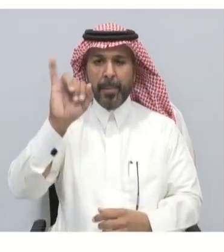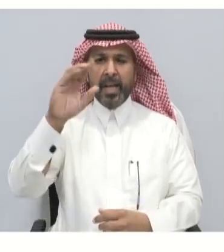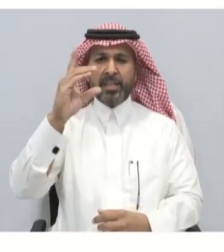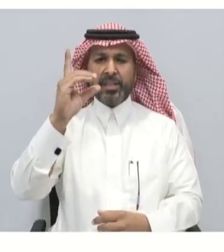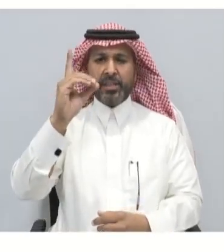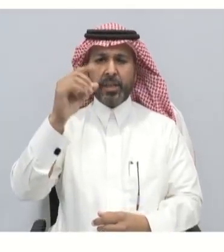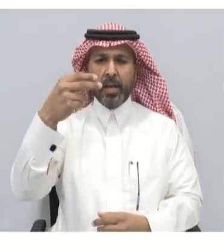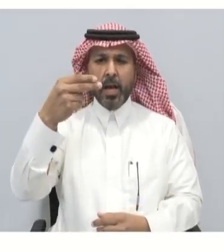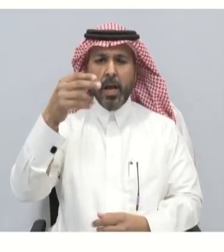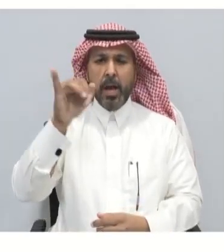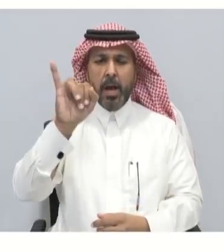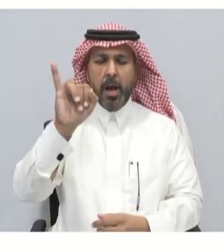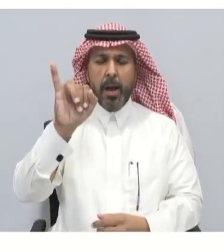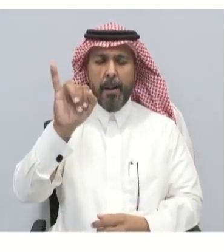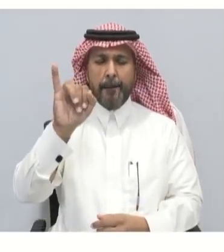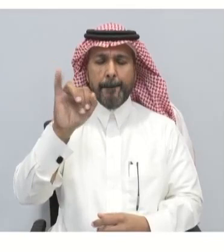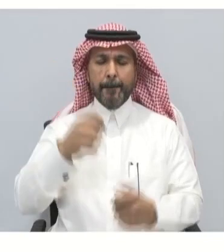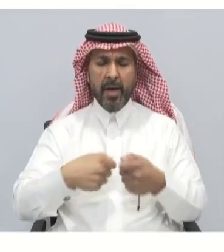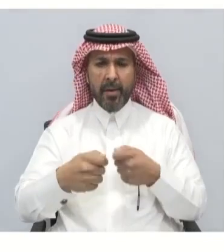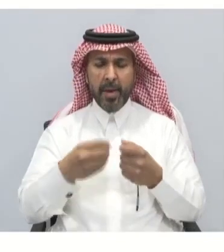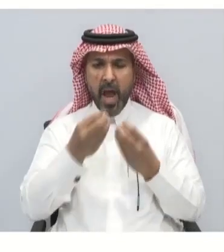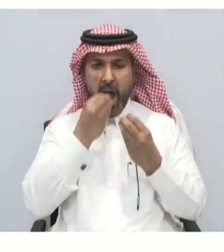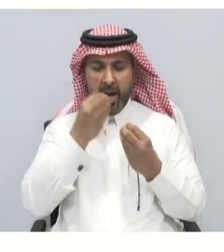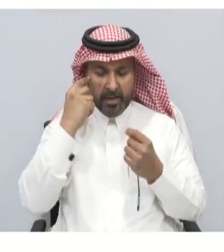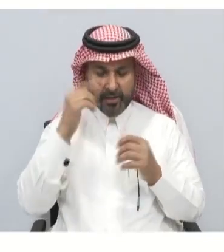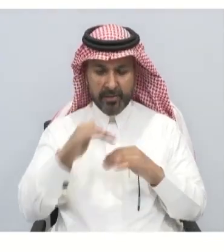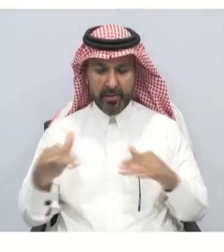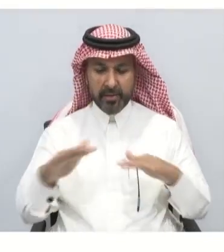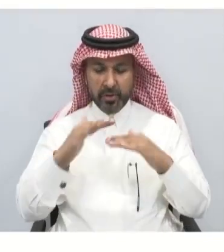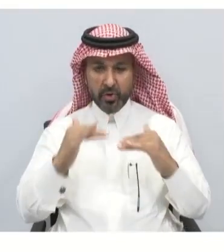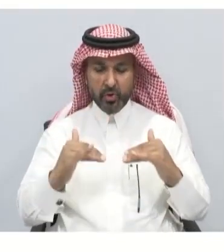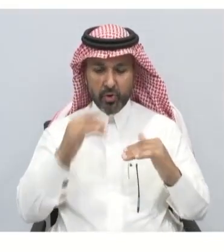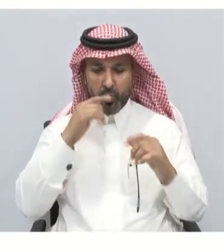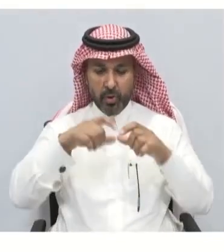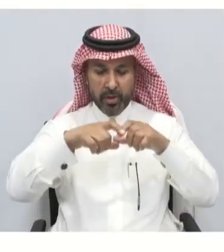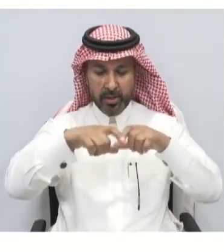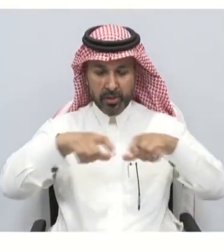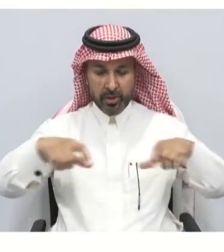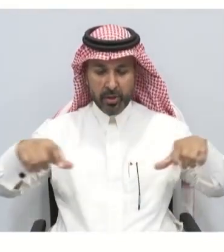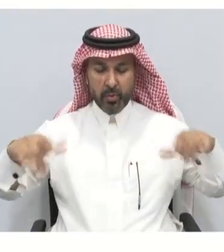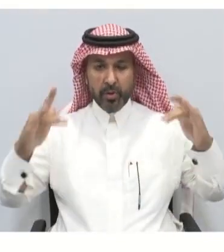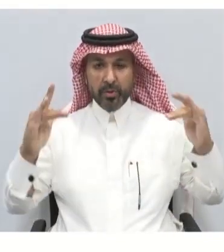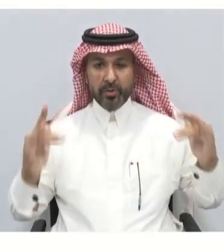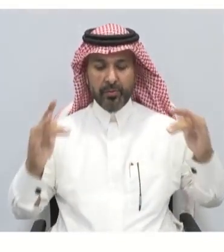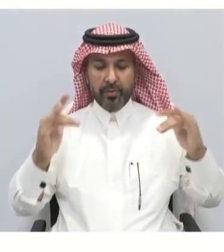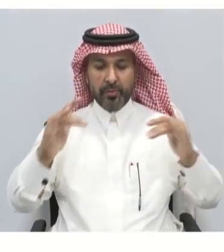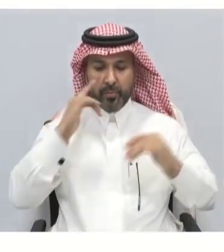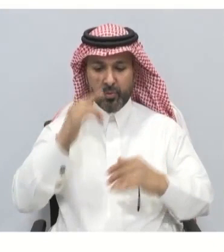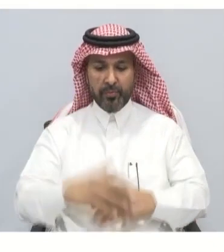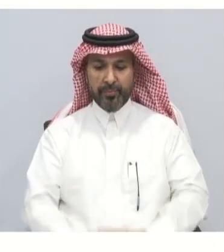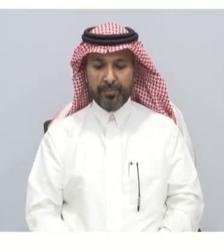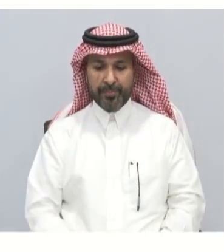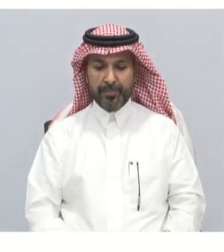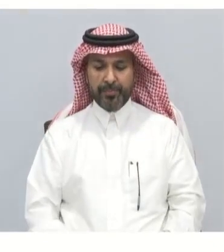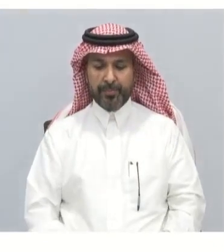مربعه الشكل متلاصقه جنبا الى جنب بحيث يجلس امام كل ضلع من اضلاع الطاوله شخص واحد فقط كم